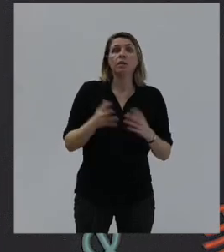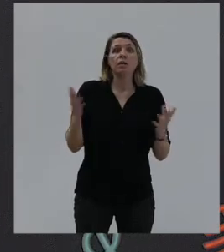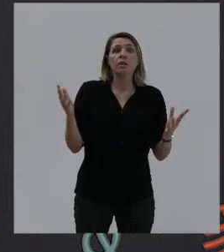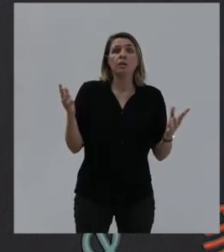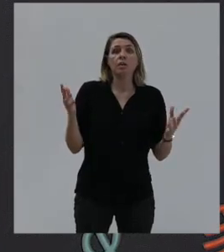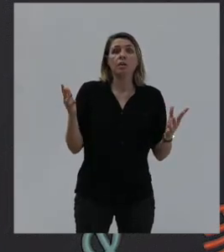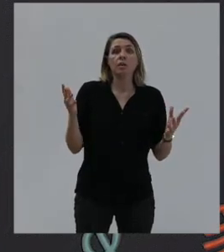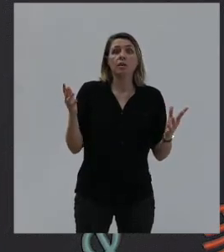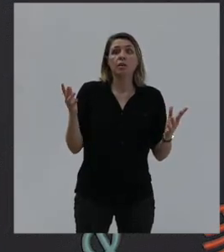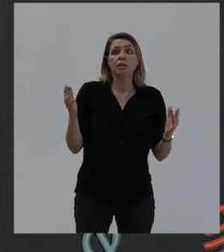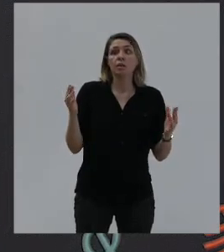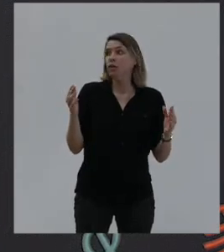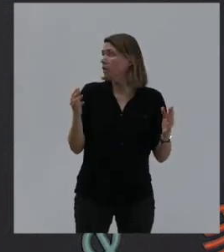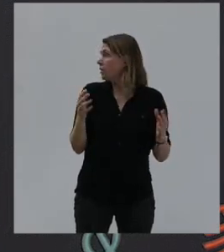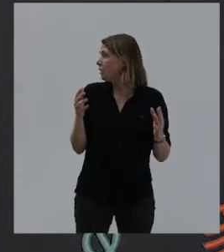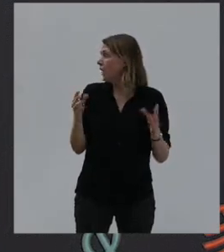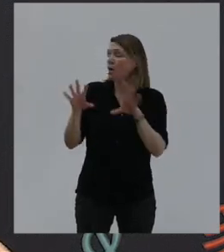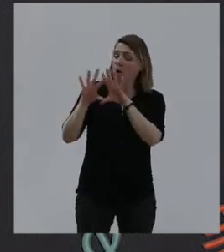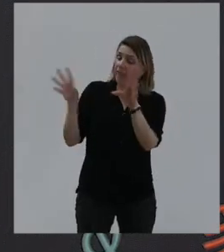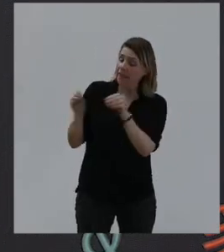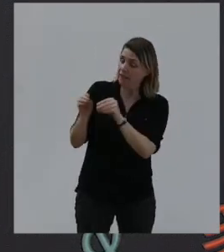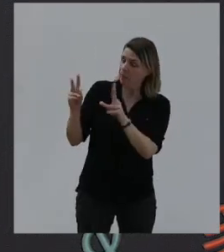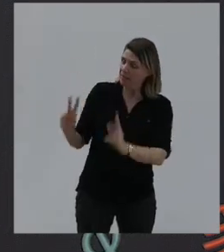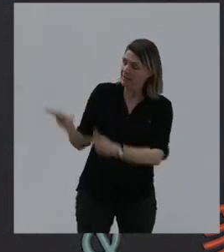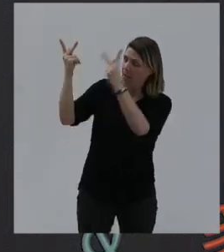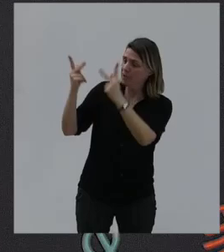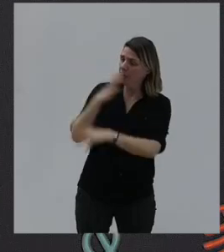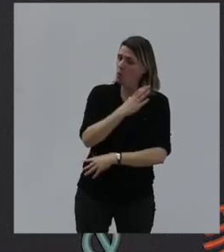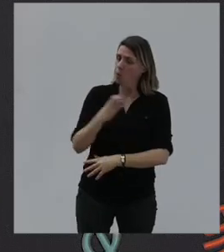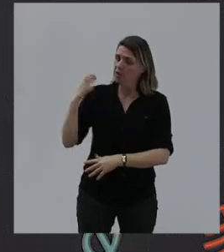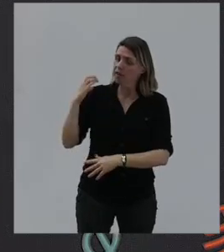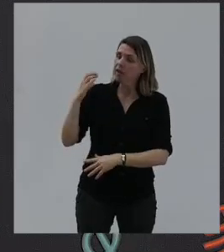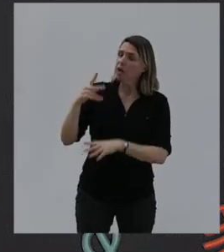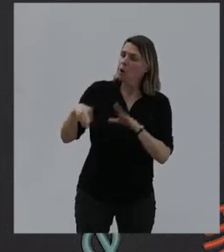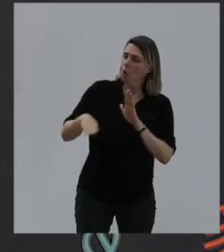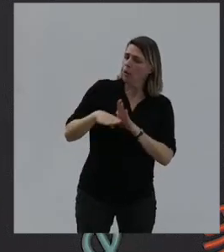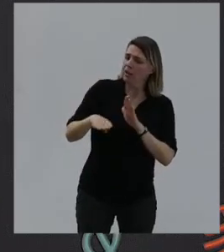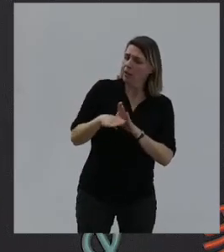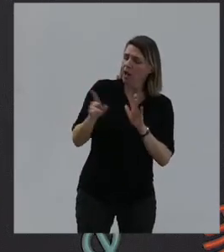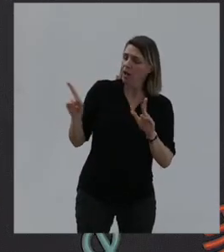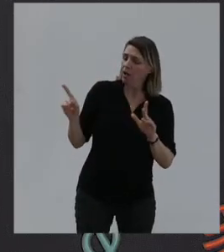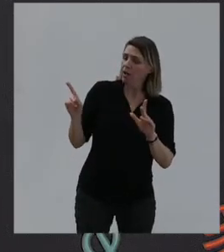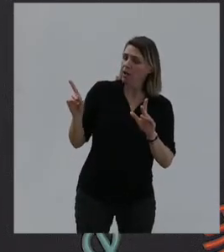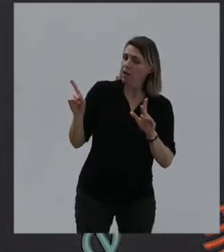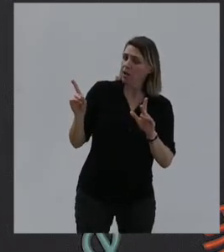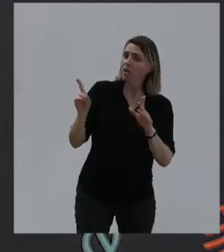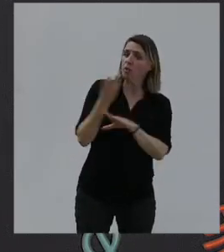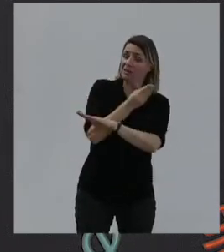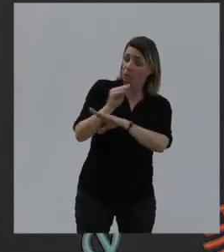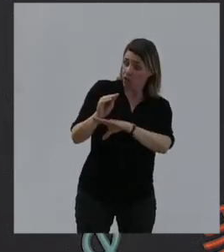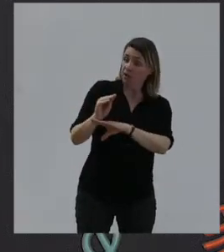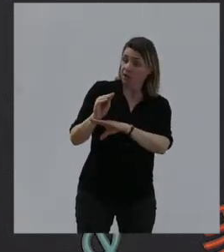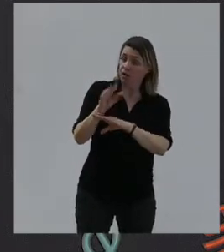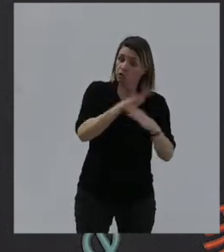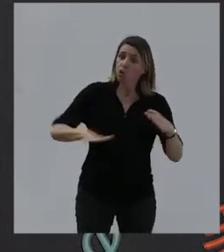Peut-être où l'équipe de Dynamique Montaigne, il a été question au départ du sujet de la sécurité